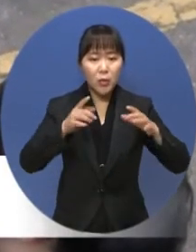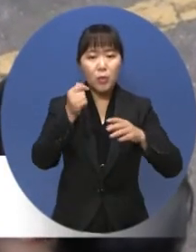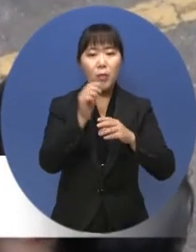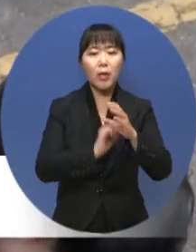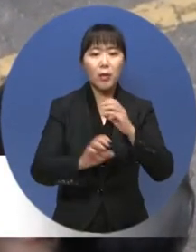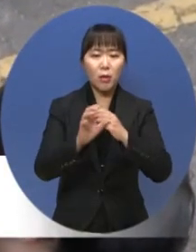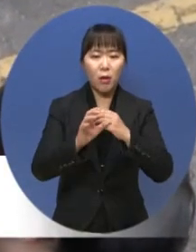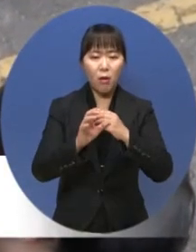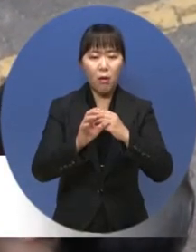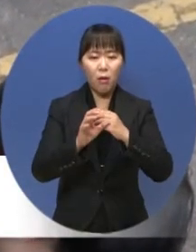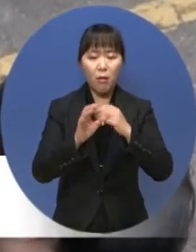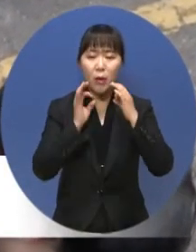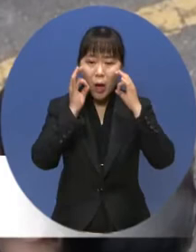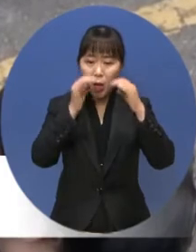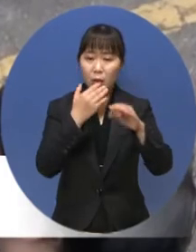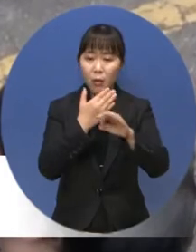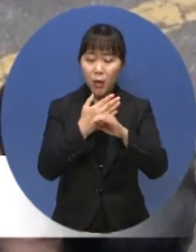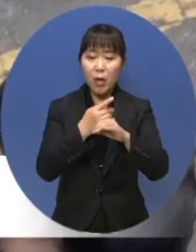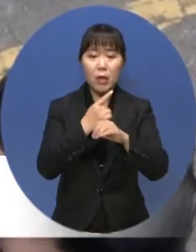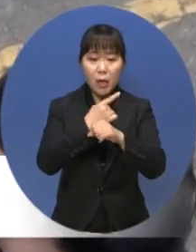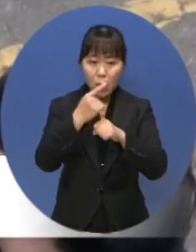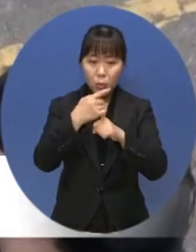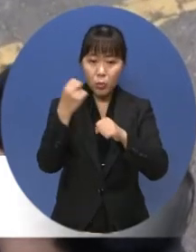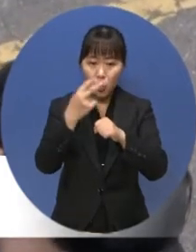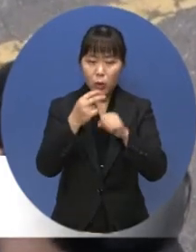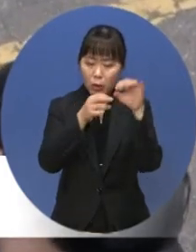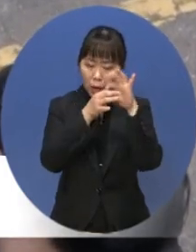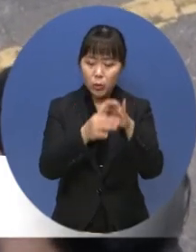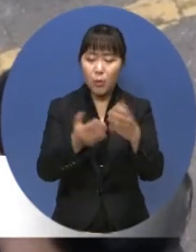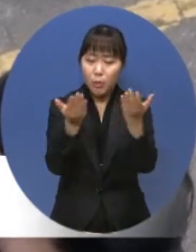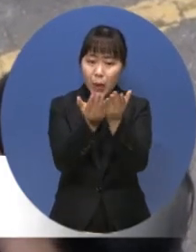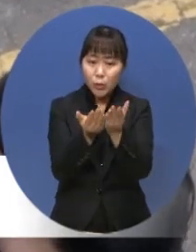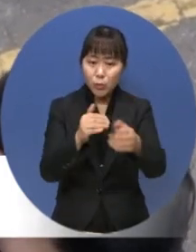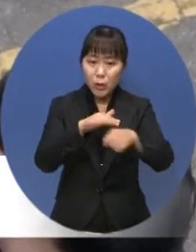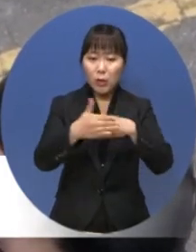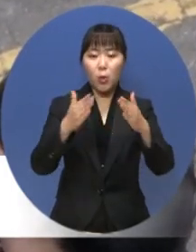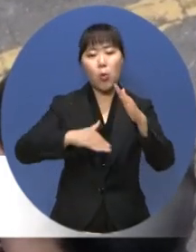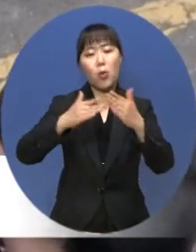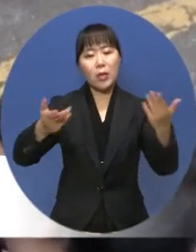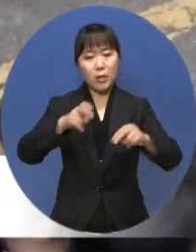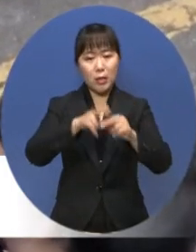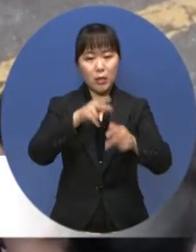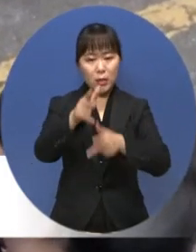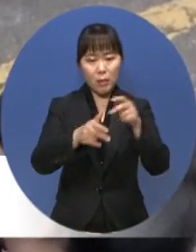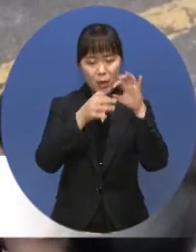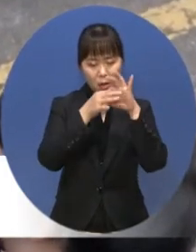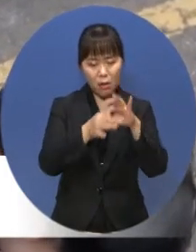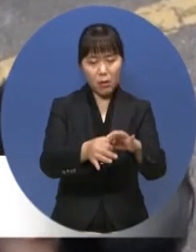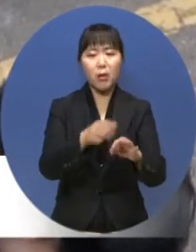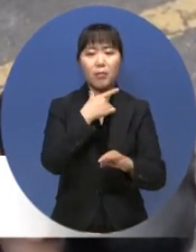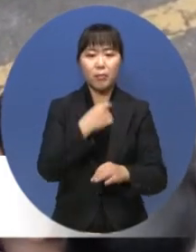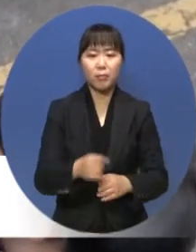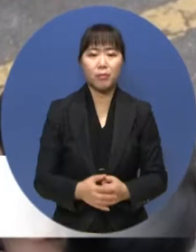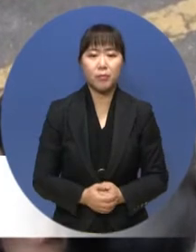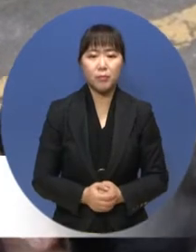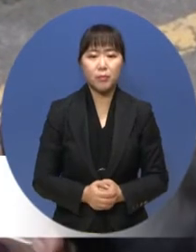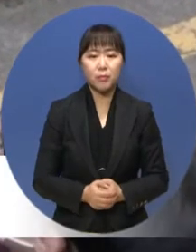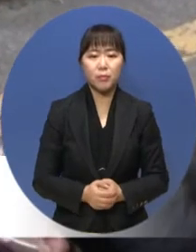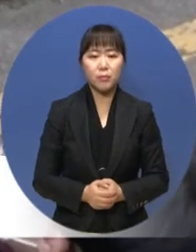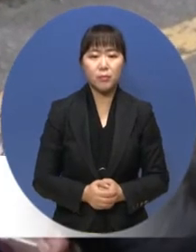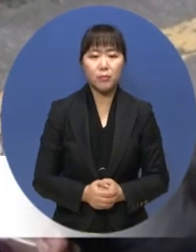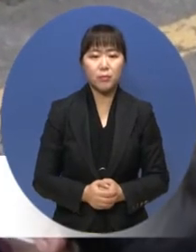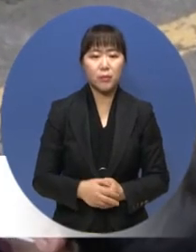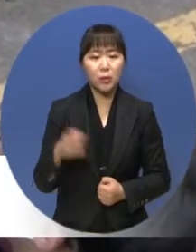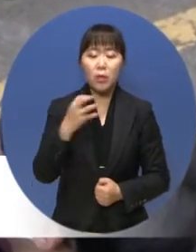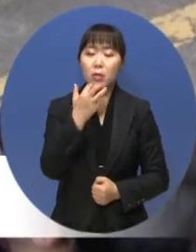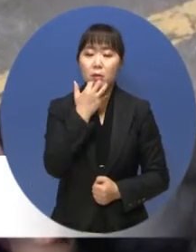더 힘써주신다면 내년뿐만 아니라 계속 맞춤형 공공일자리 사업이 지속되었으면 좋겠습니다.